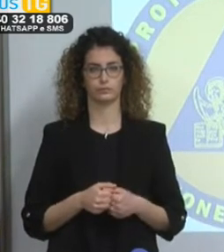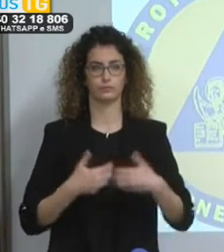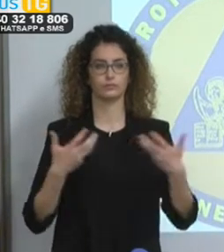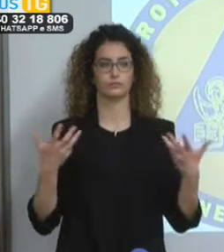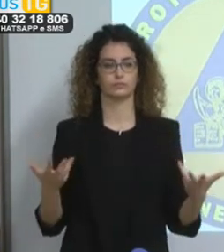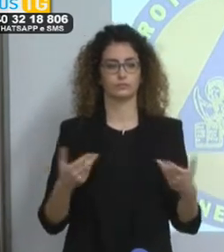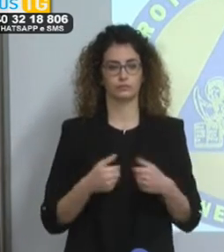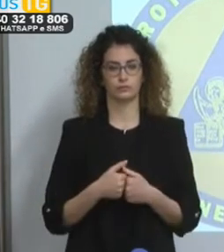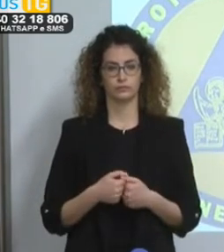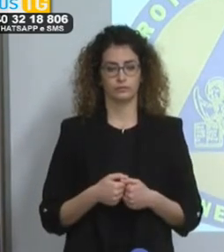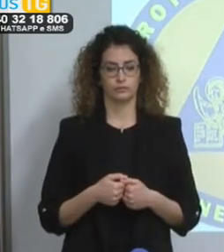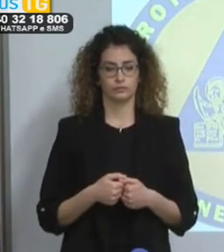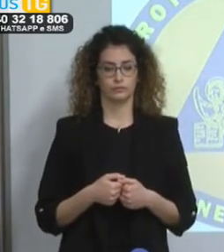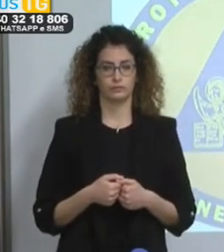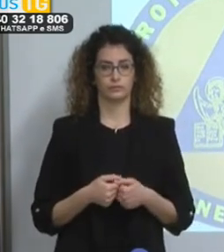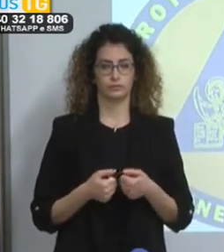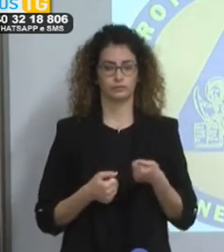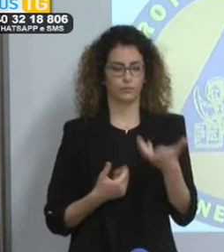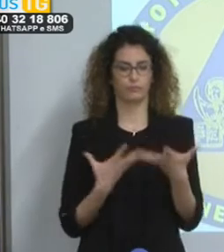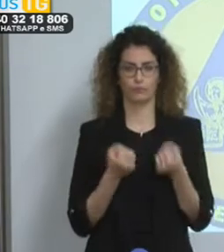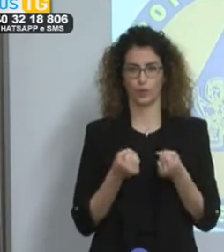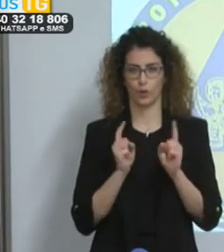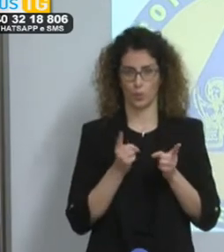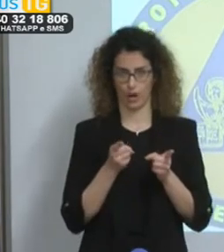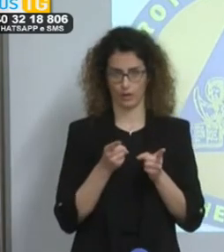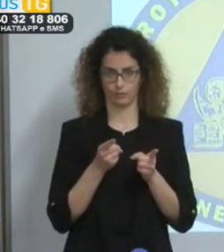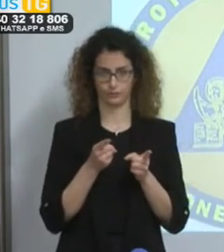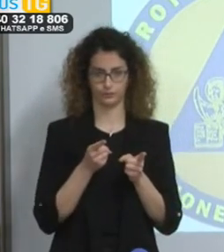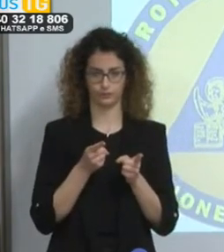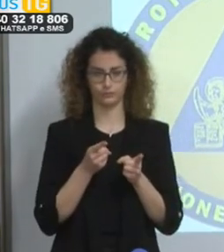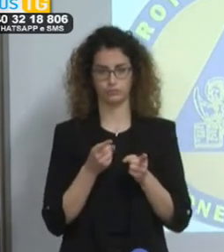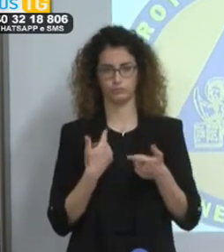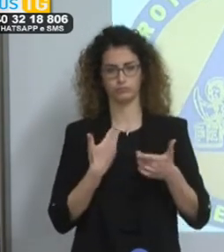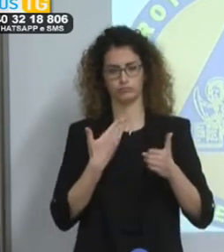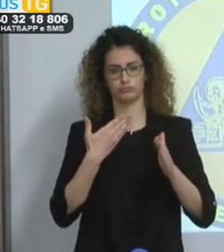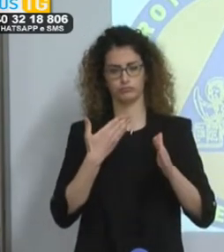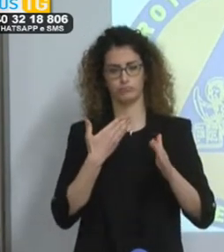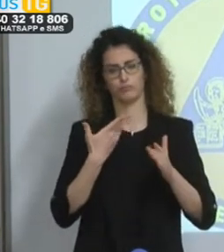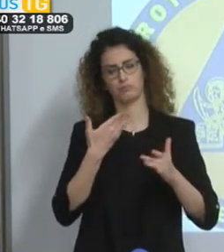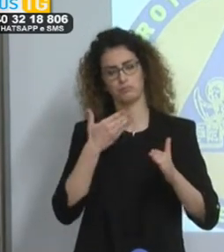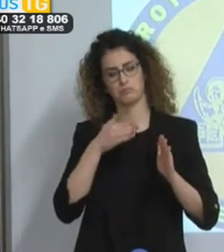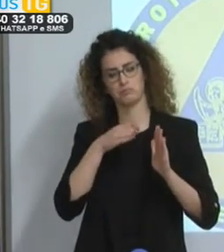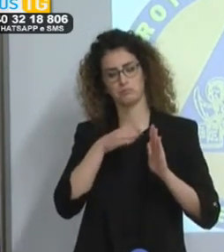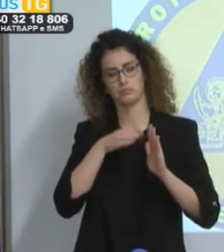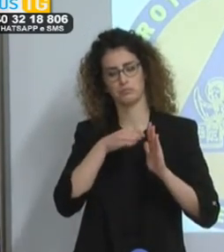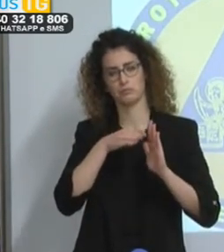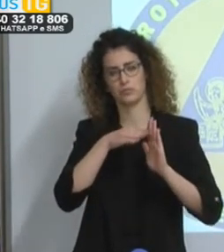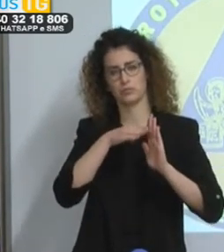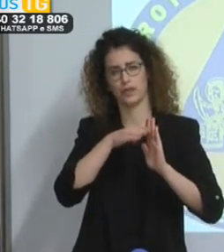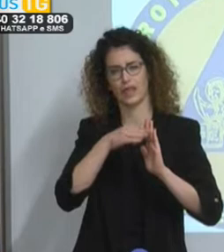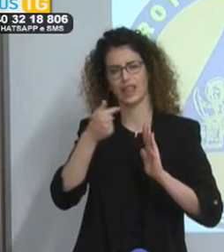Allora, il dato concreto è che il trend che si è imboccato, diciamo la tendenza, il